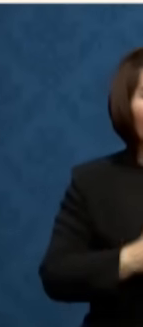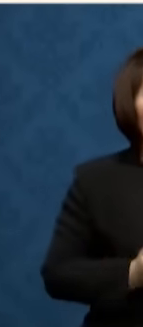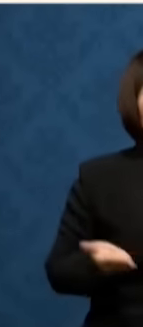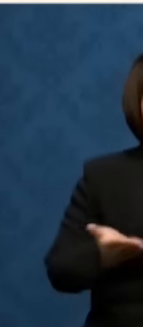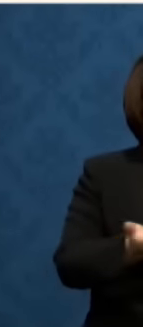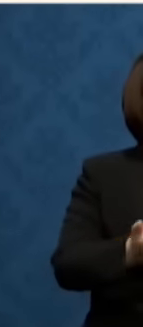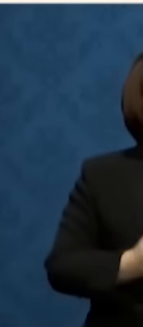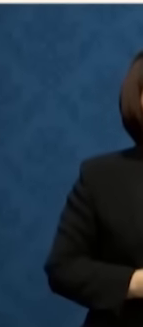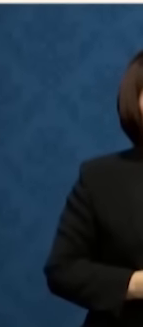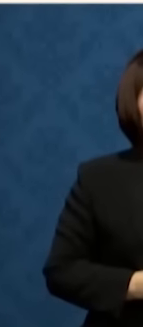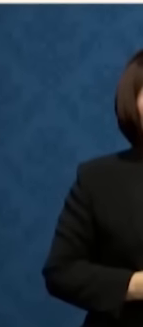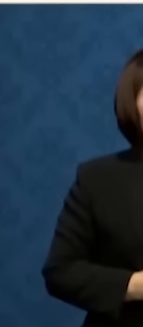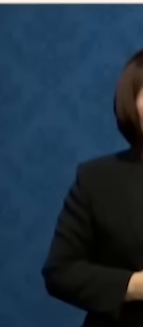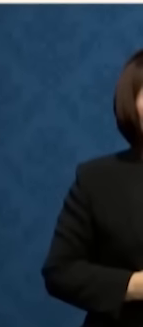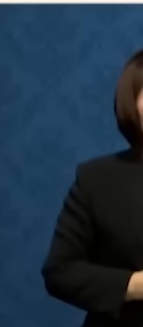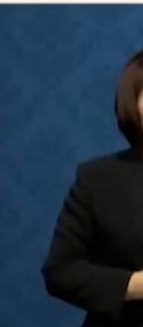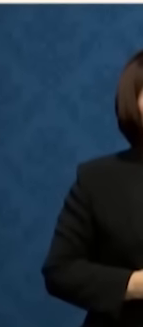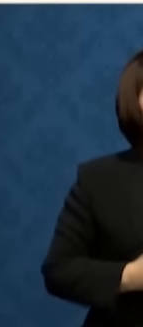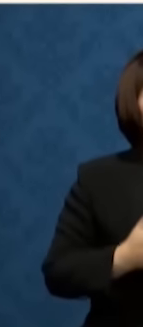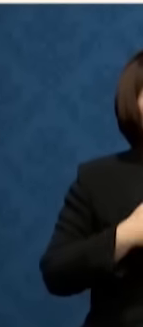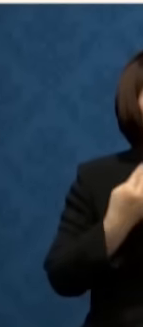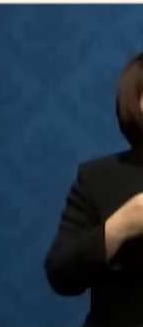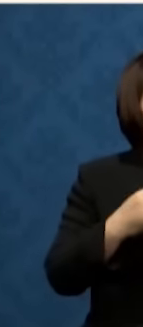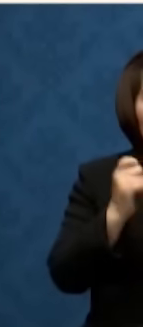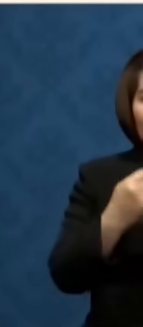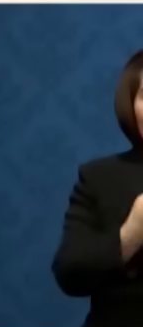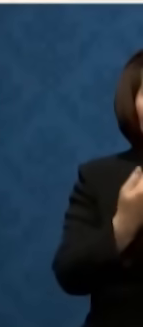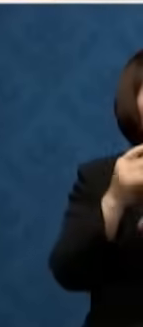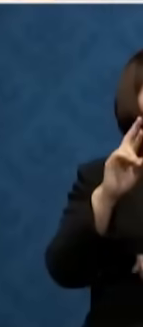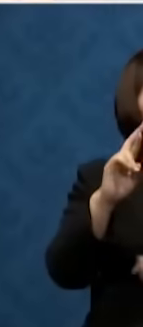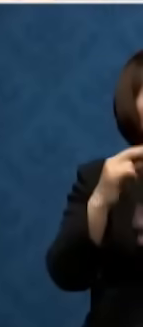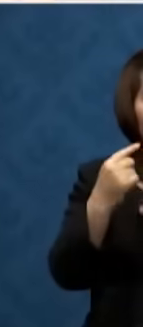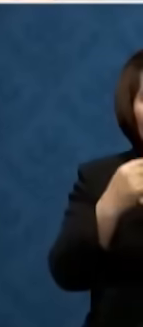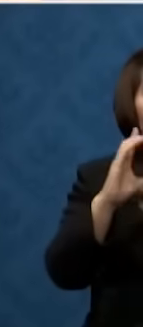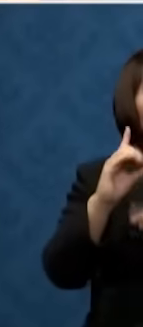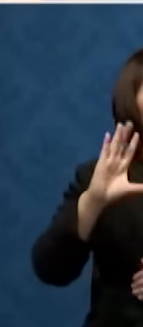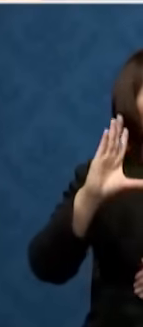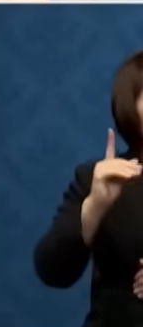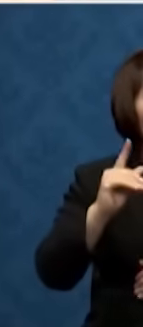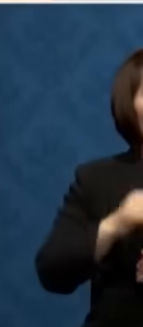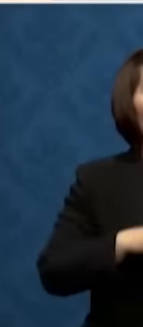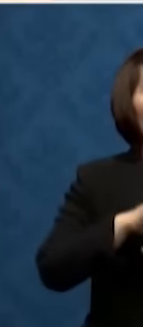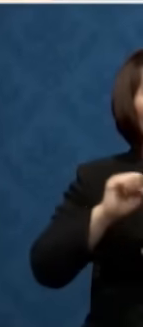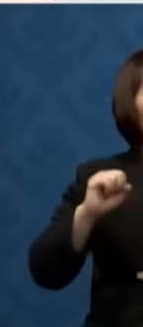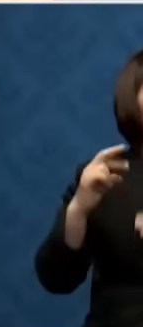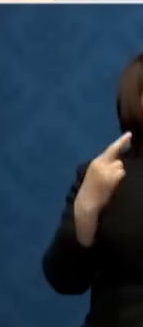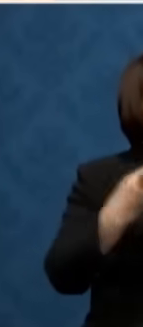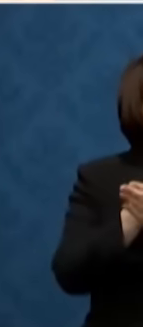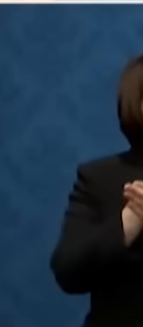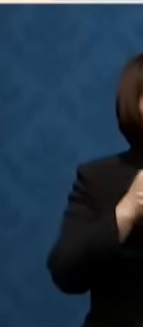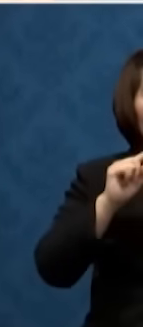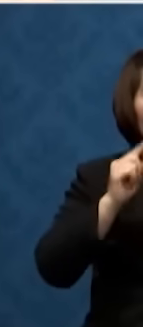ท่านประธานครับกับผมนายอัครเดชวงศ์พิทักษ์โรจน์สมาชิกสภาผู้แทนราษฎรจังหวัดราชบุรีเขต